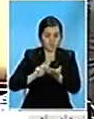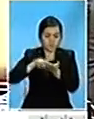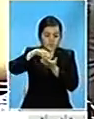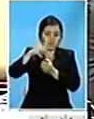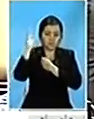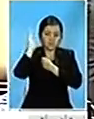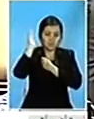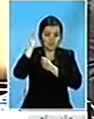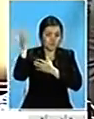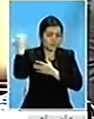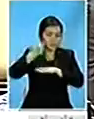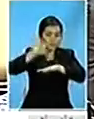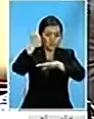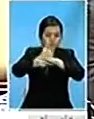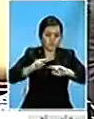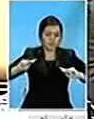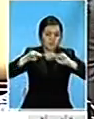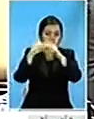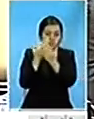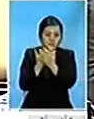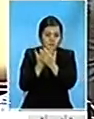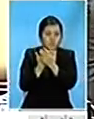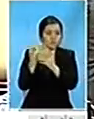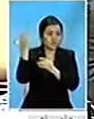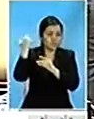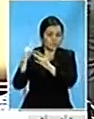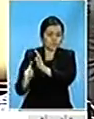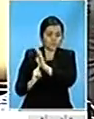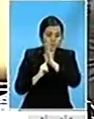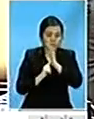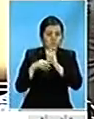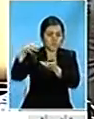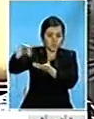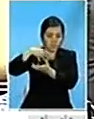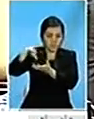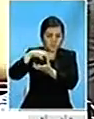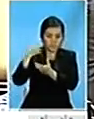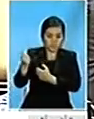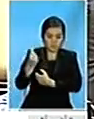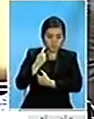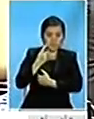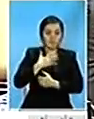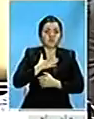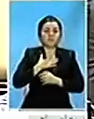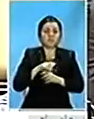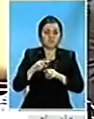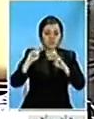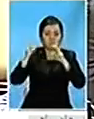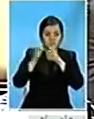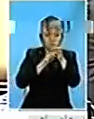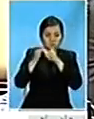อดีตรัฐมนตรีว่าการกระทรวงคลังคุณกรจาติกวณิชได้หยิบยกเป็นประเด็นนะครับซึ่งผมจะขออนุญาตใช้เวลาอย่างก